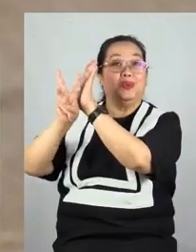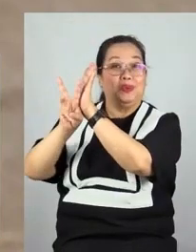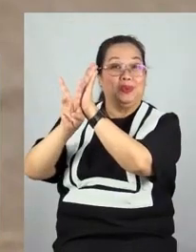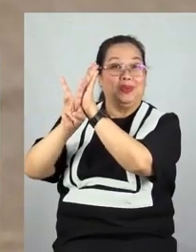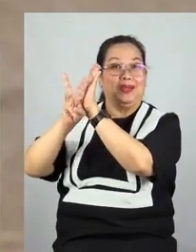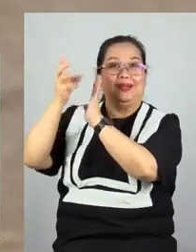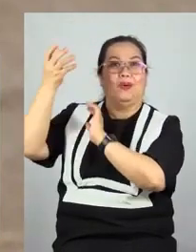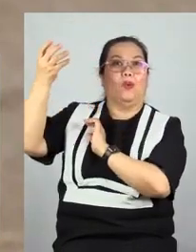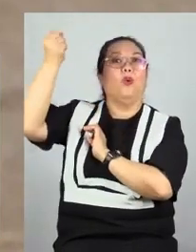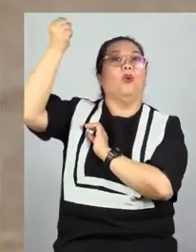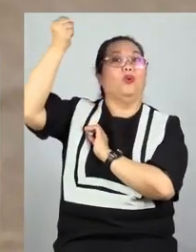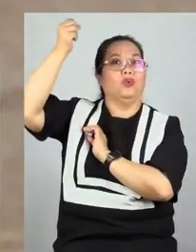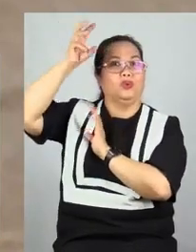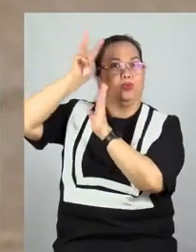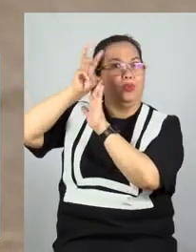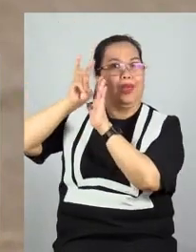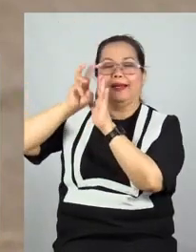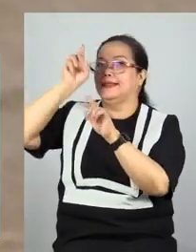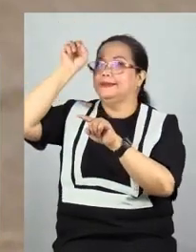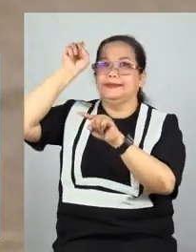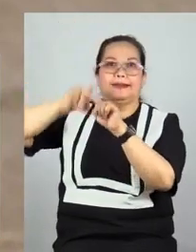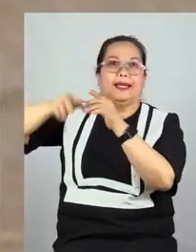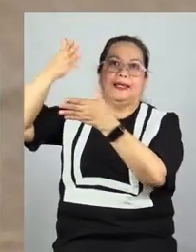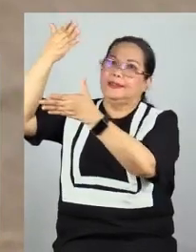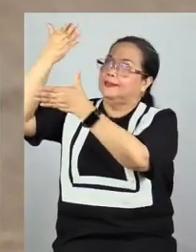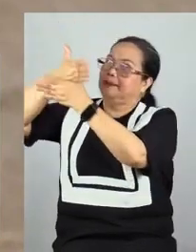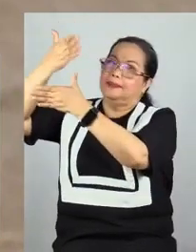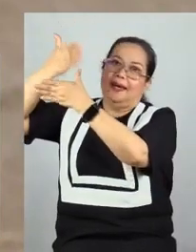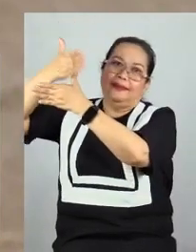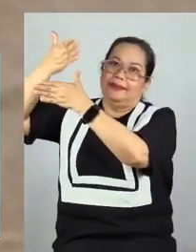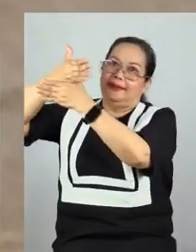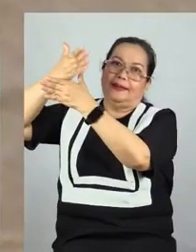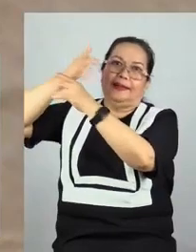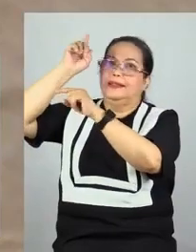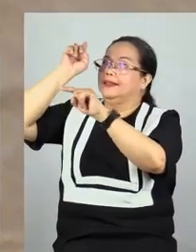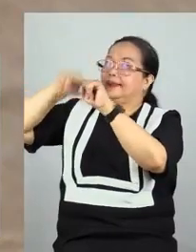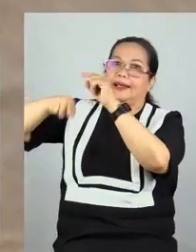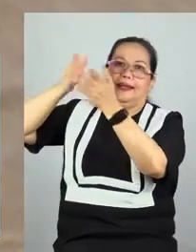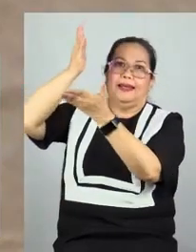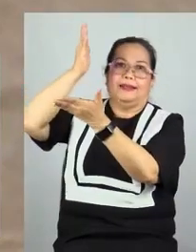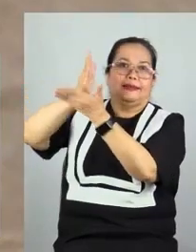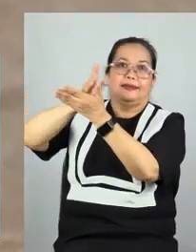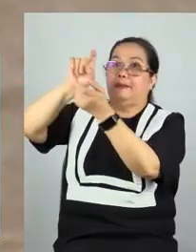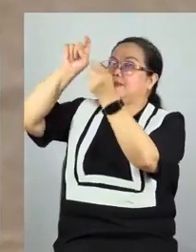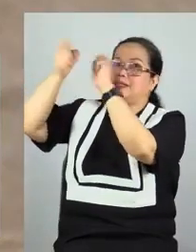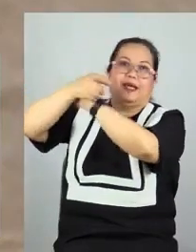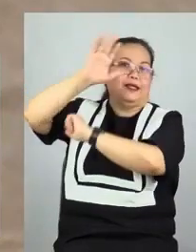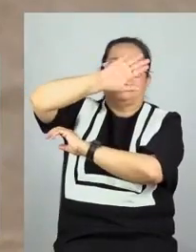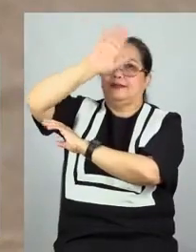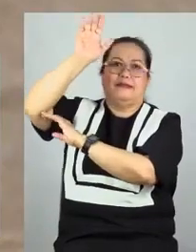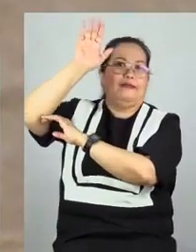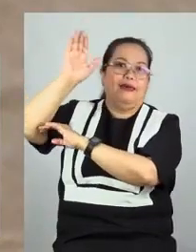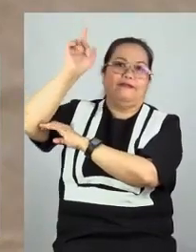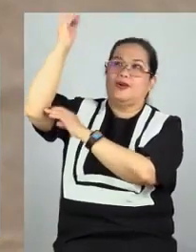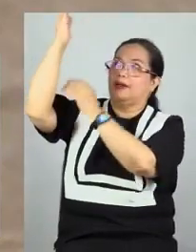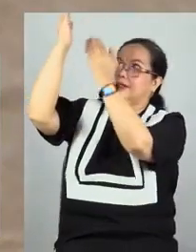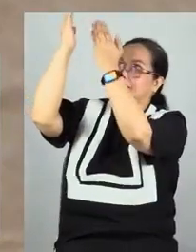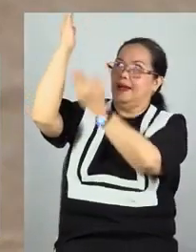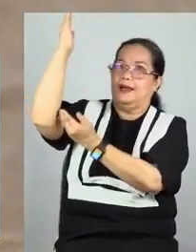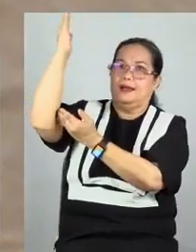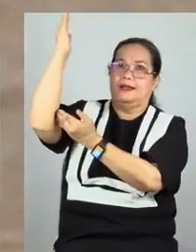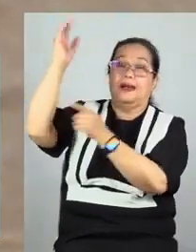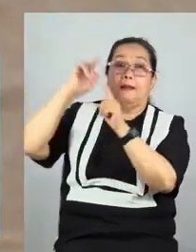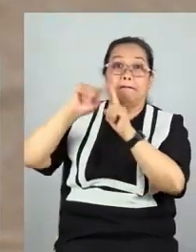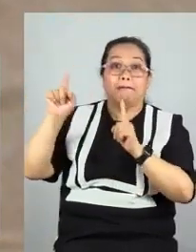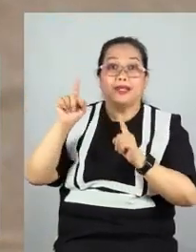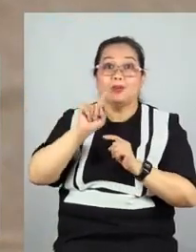ay kanyang will. Walang nakakabali, walang nakakapabago, pero isinantabi